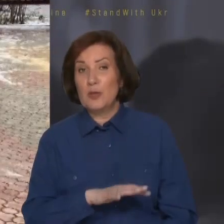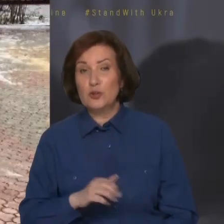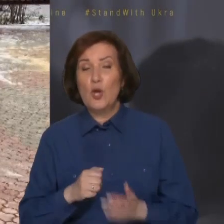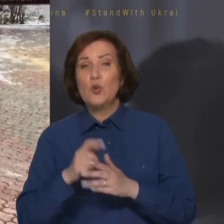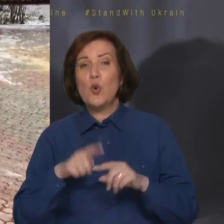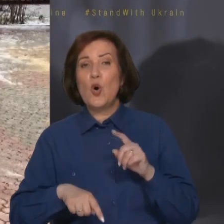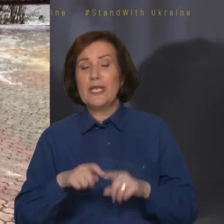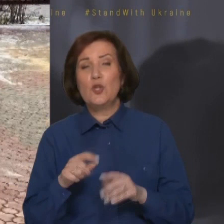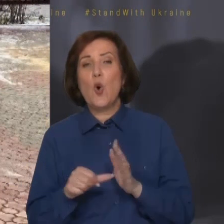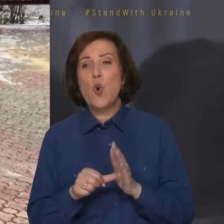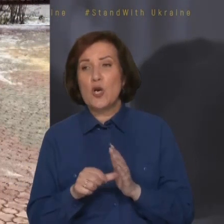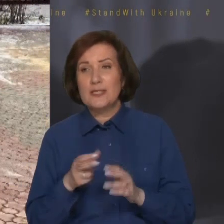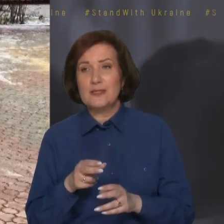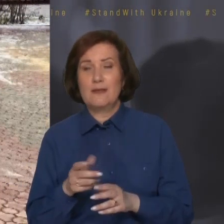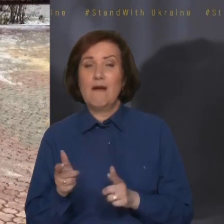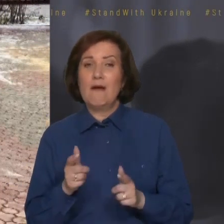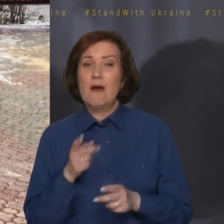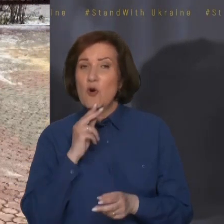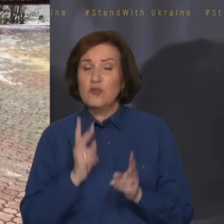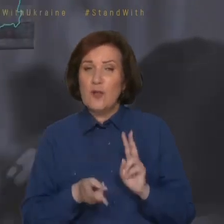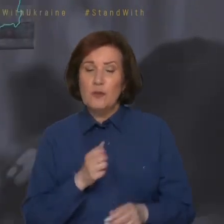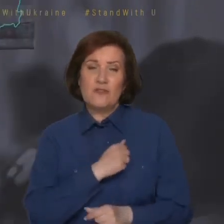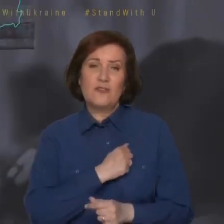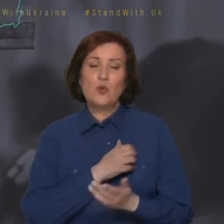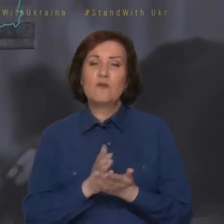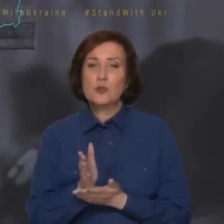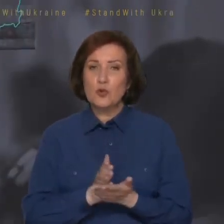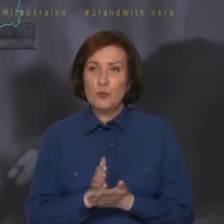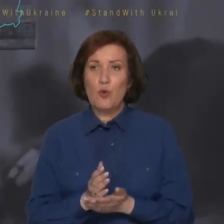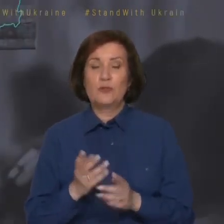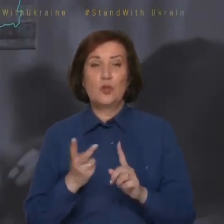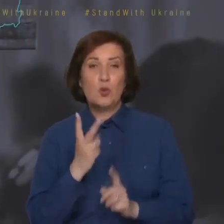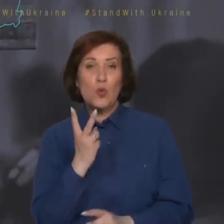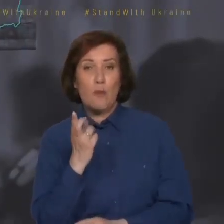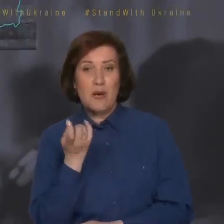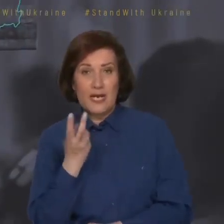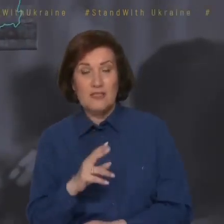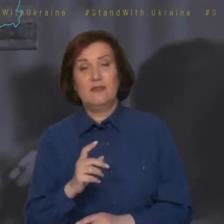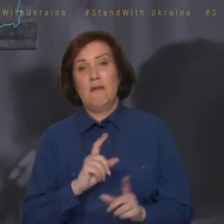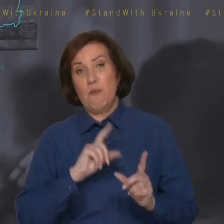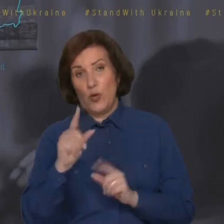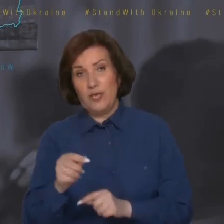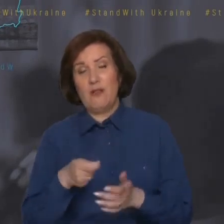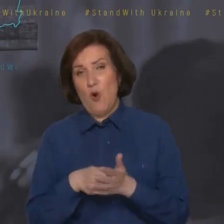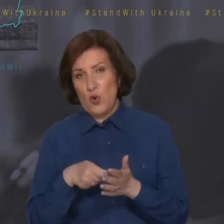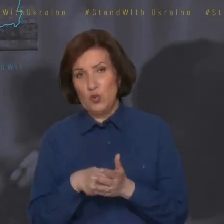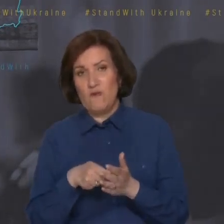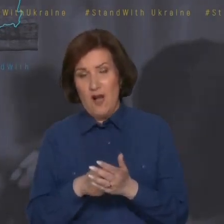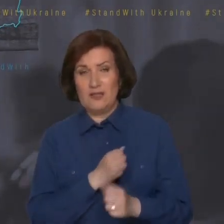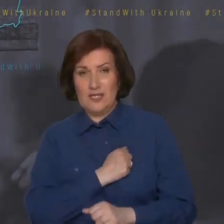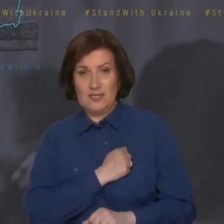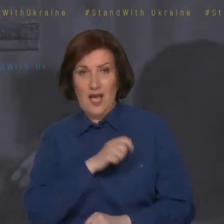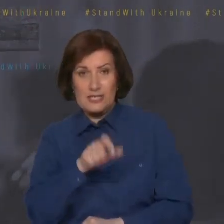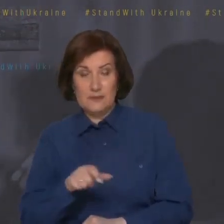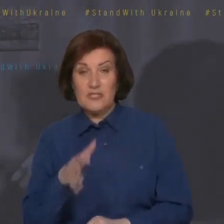до рідного Коростеня. Готувала обіди військовослужбовцям. 2 березня вчергове поїхала годувати захисників.